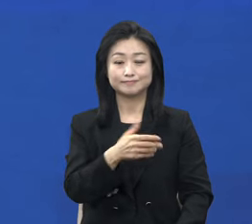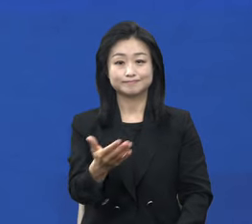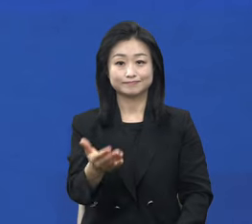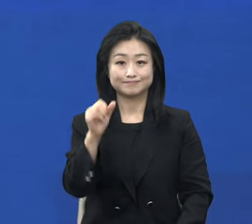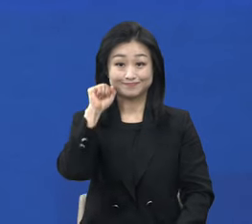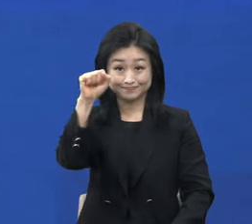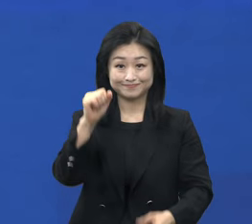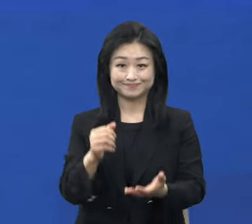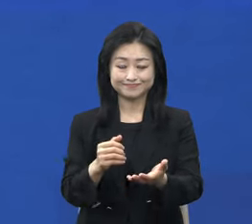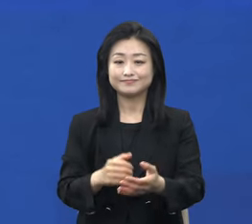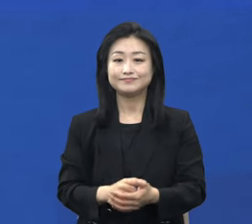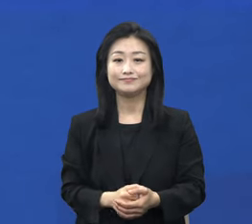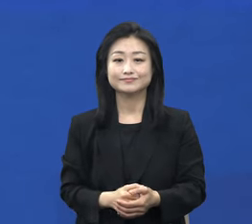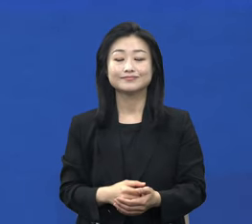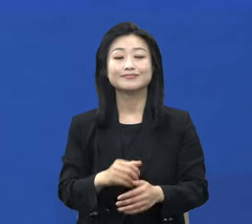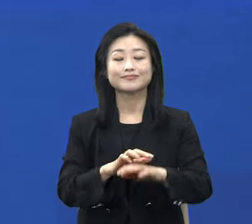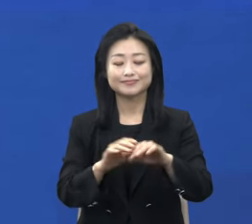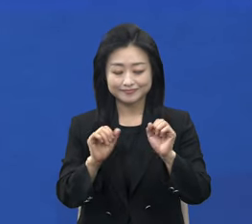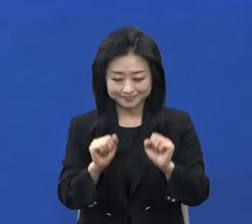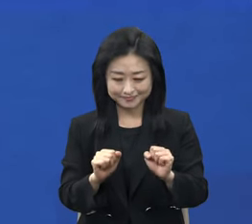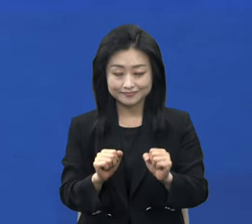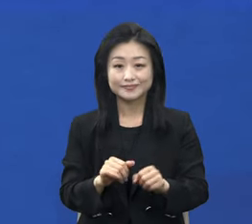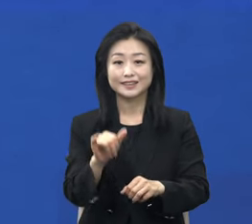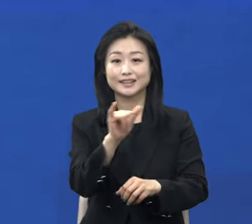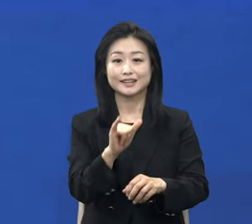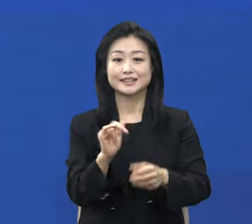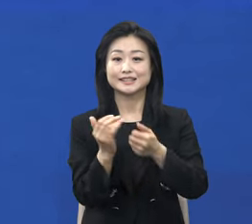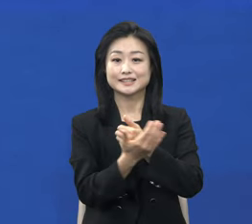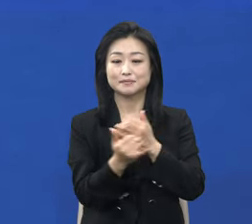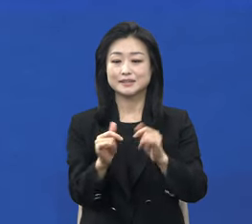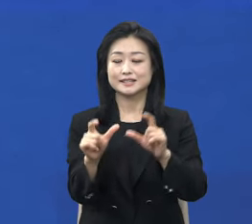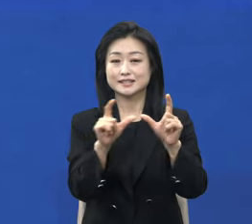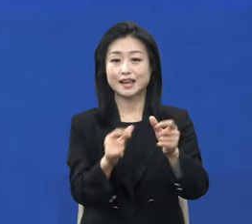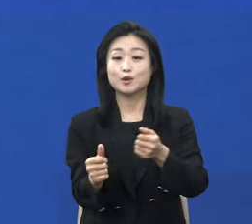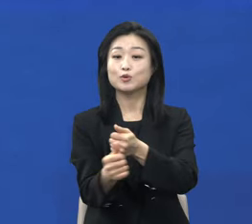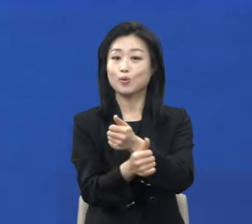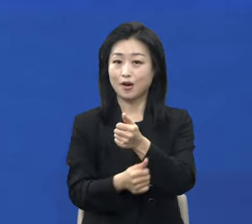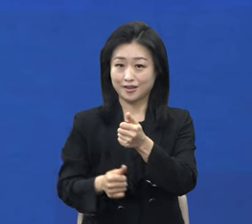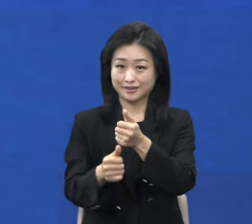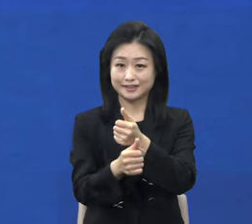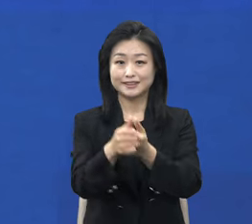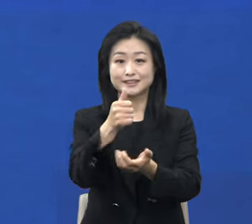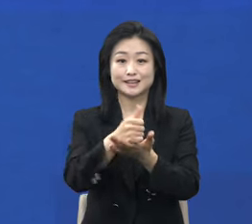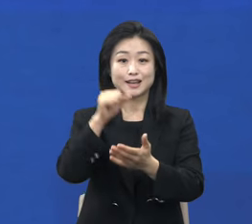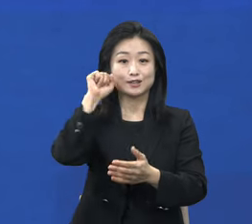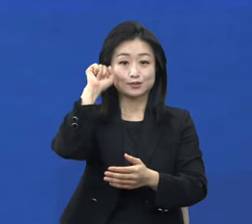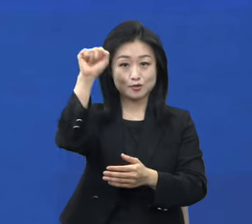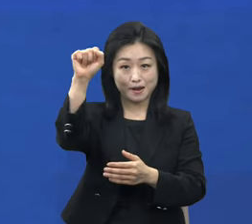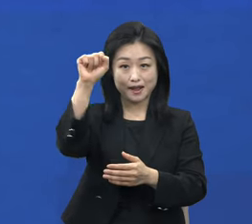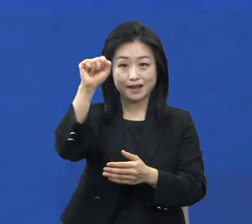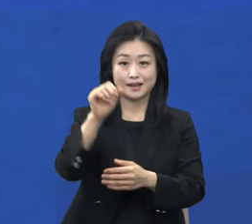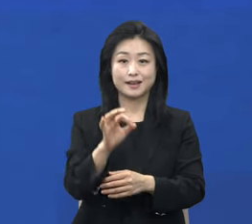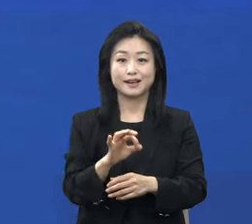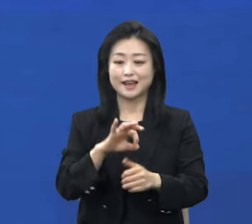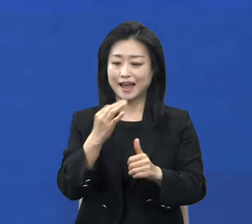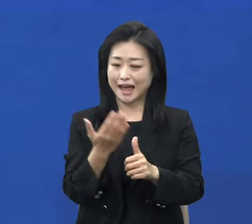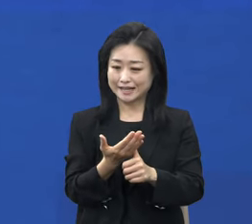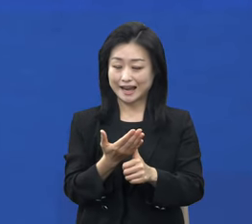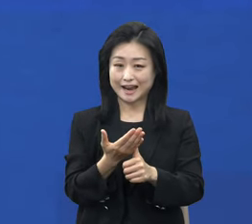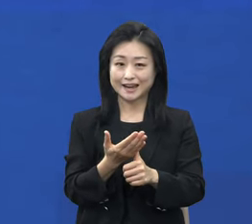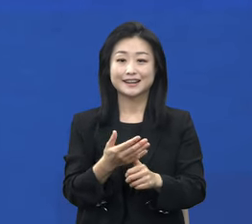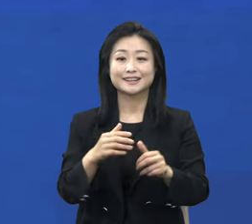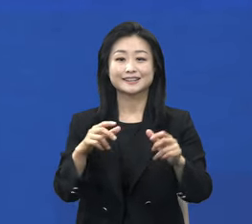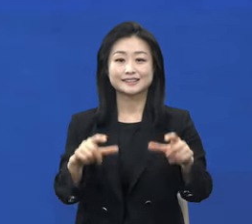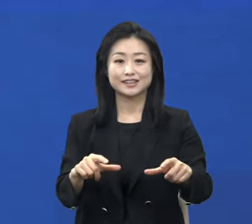네, 당원 여러분들께 인사드립니다. 을지키는 민생실천위원회 위원장에 출마한 안양동안갑